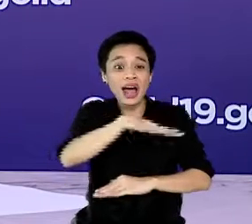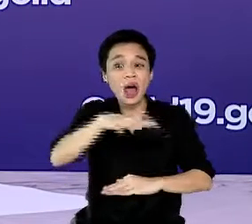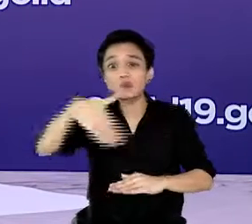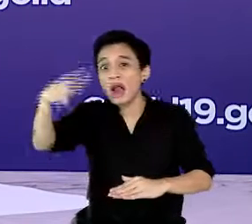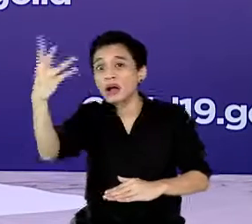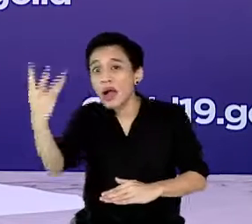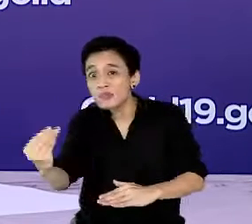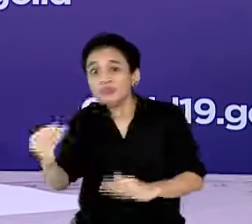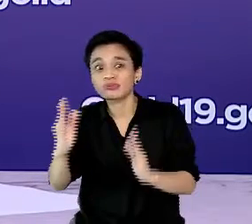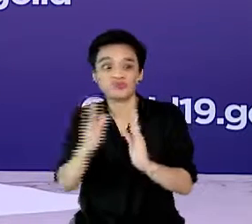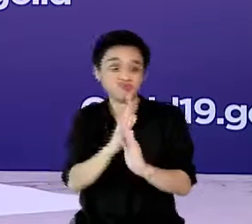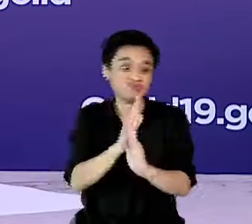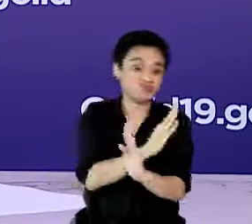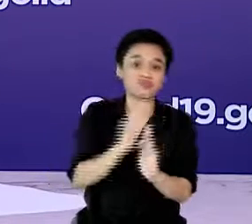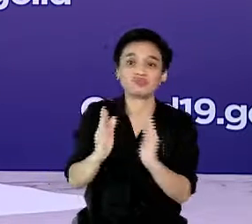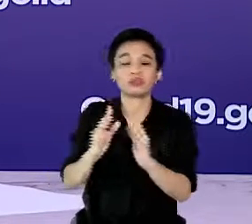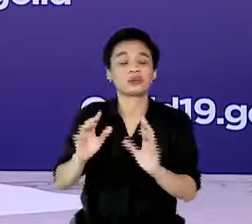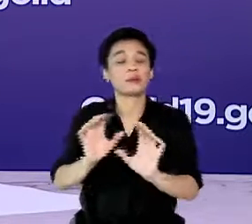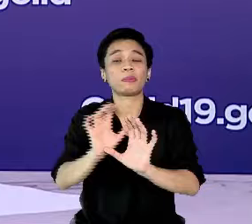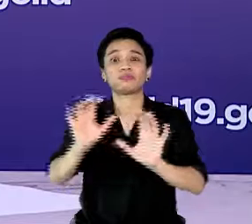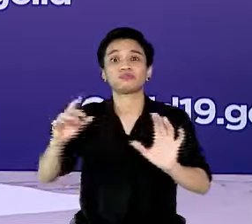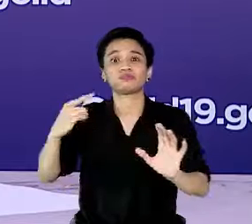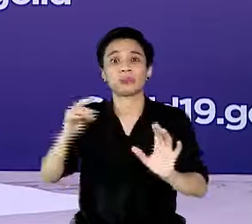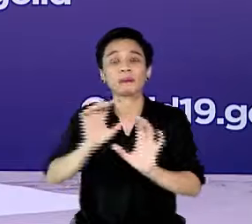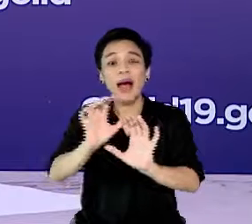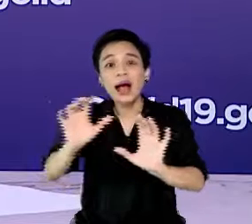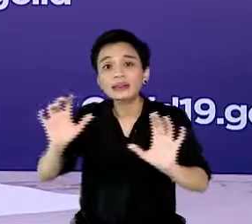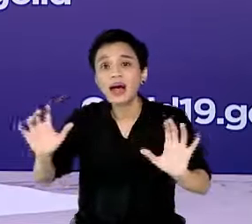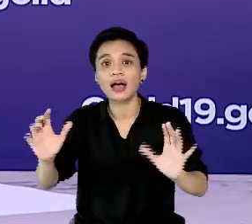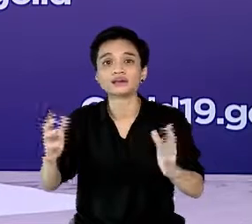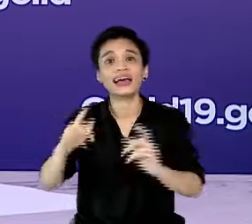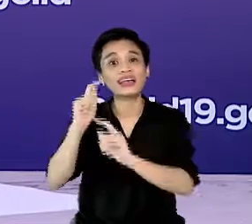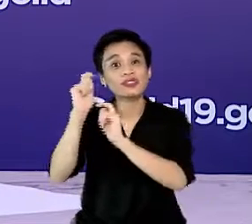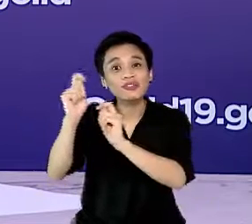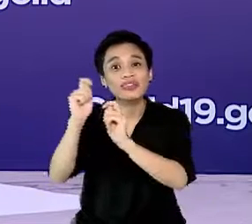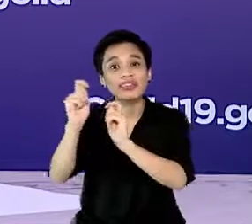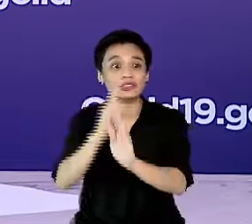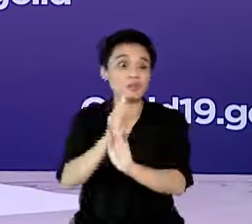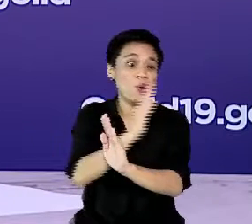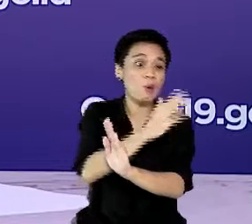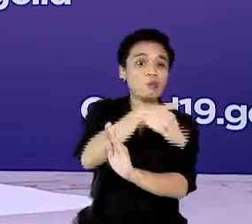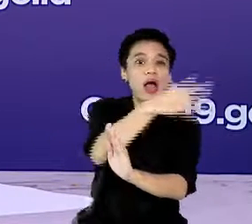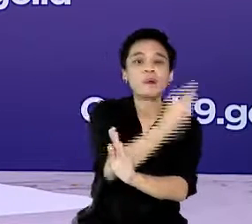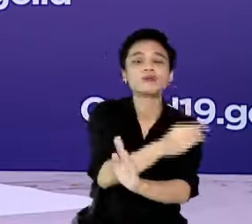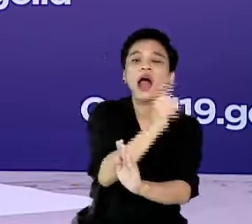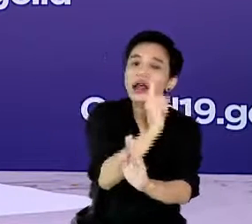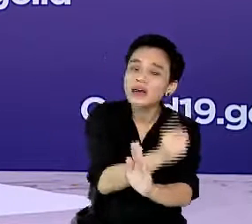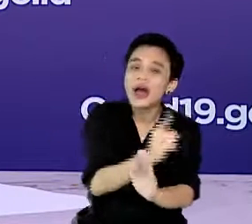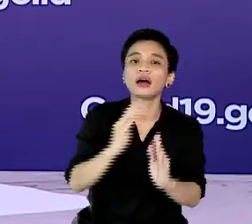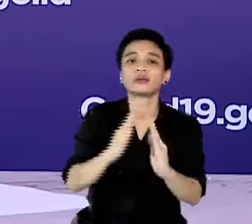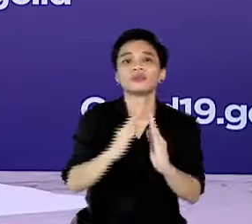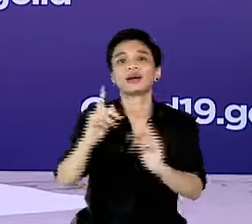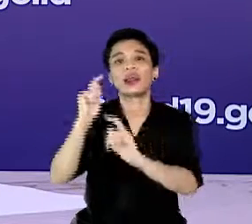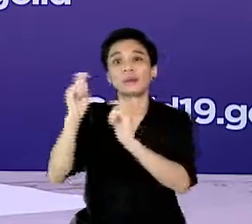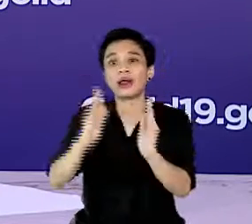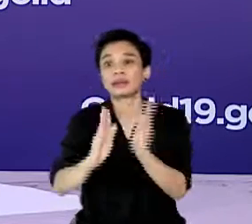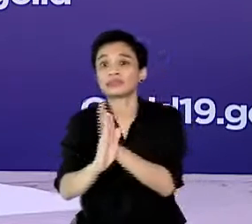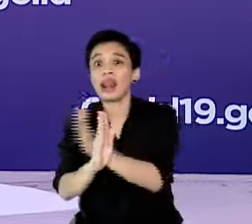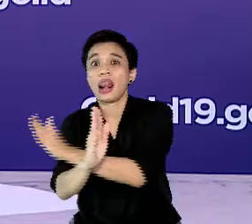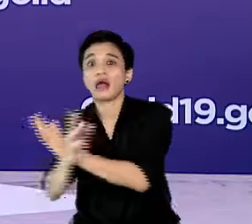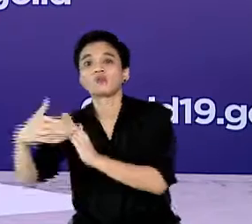serta mobilitas penduduk masuk ke Jabodetabek setelah Idul Fitri tetap mengalami peningkatan yang signifikan